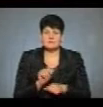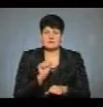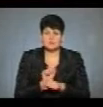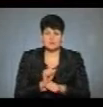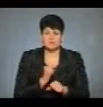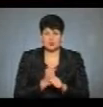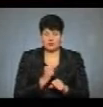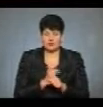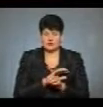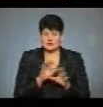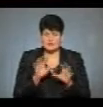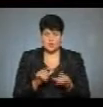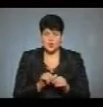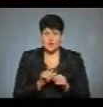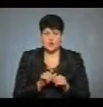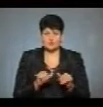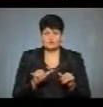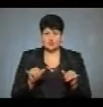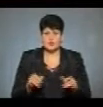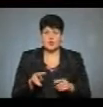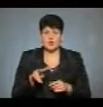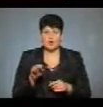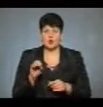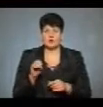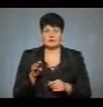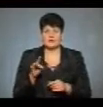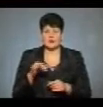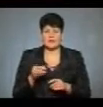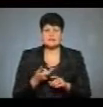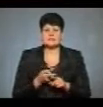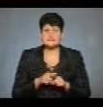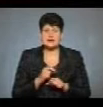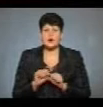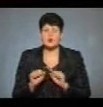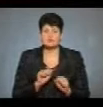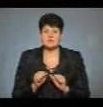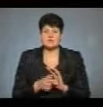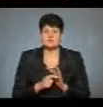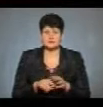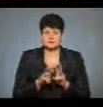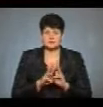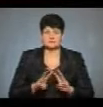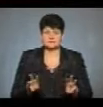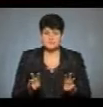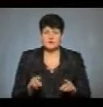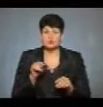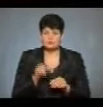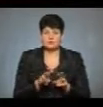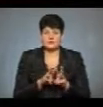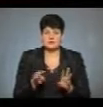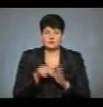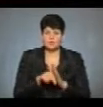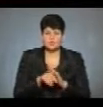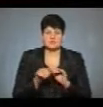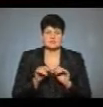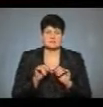роботу незаконних розповсюджувачів лотерей. Це розпорядження Кабміну, каже радник міністра внутрішніх справ Михайло Апостол. Тому міністр внутрішніх